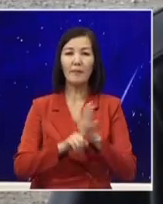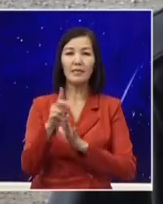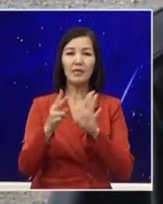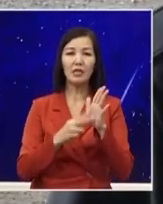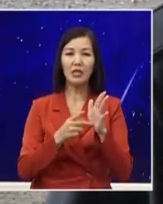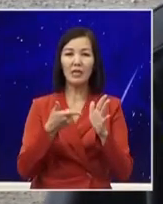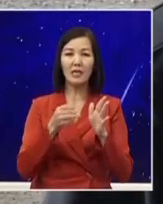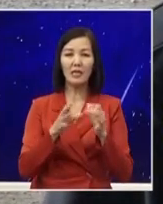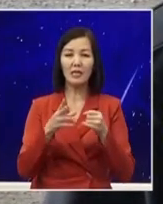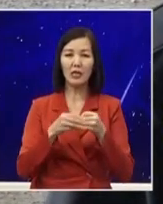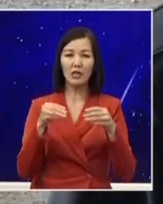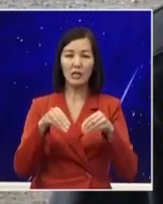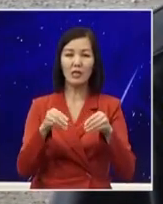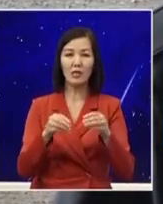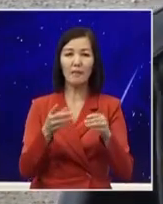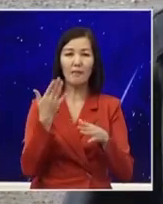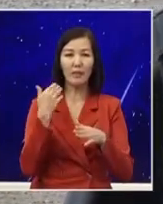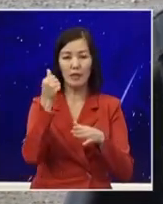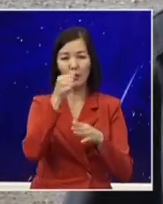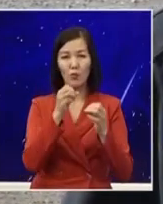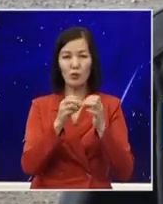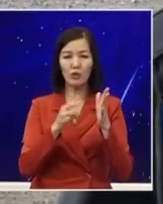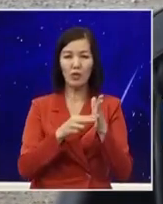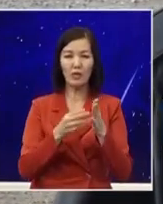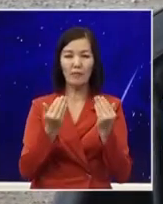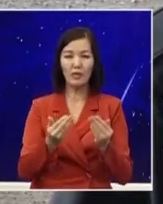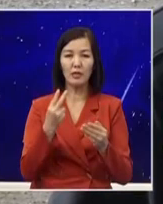бастағанбыз, былтыр 17 гектар ектік, биыл 25 гектарға